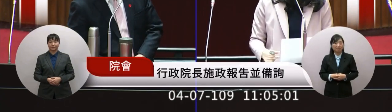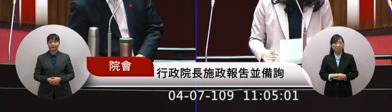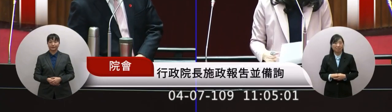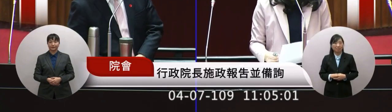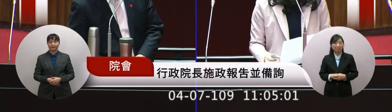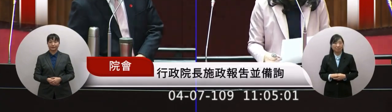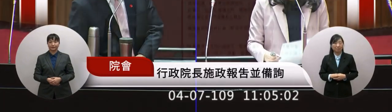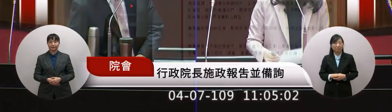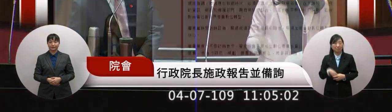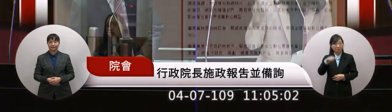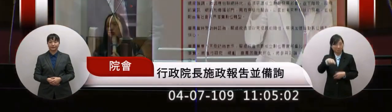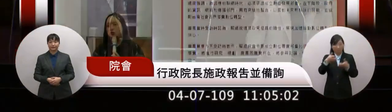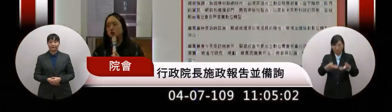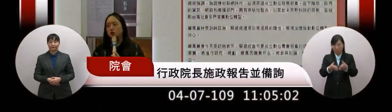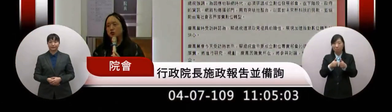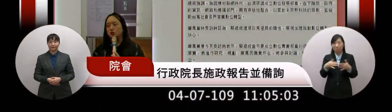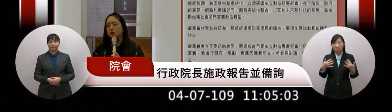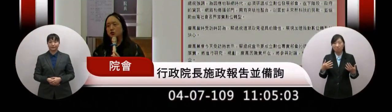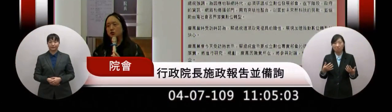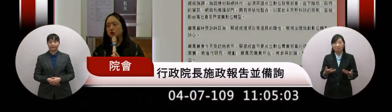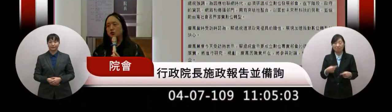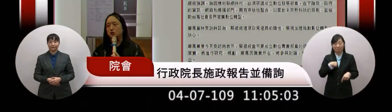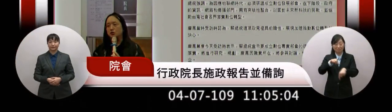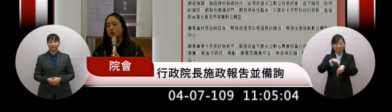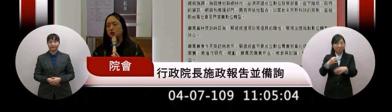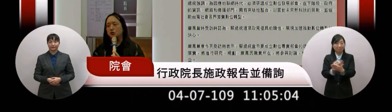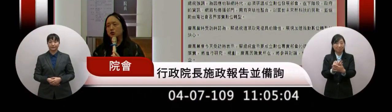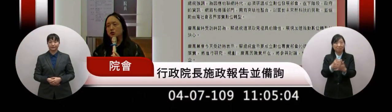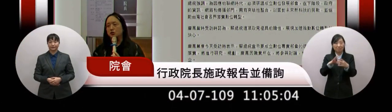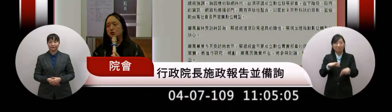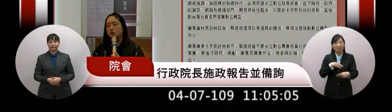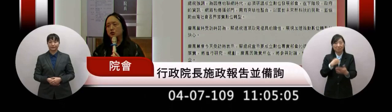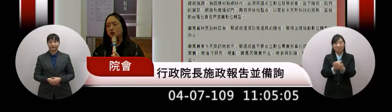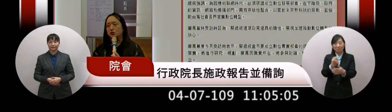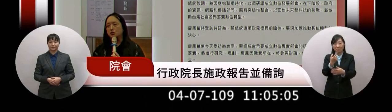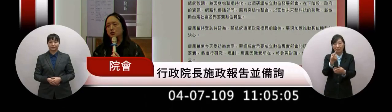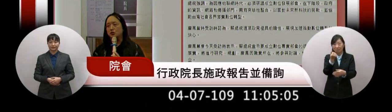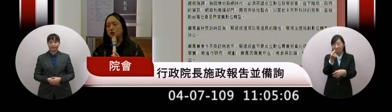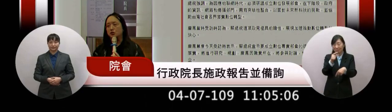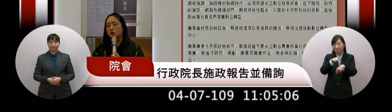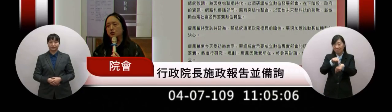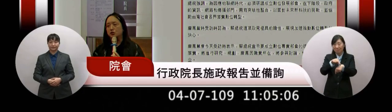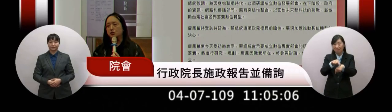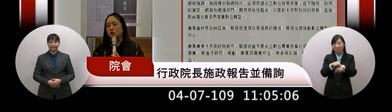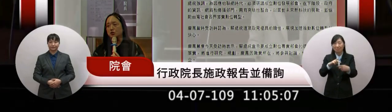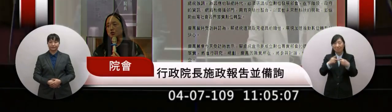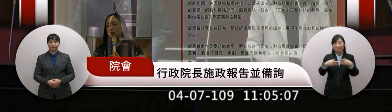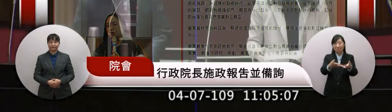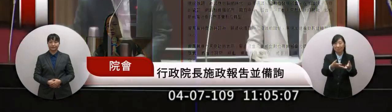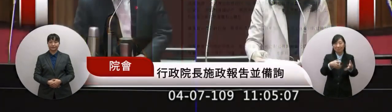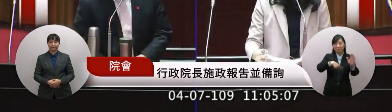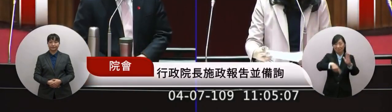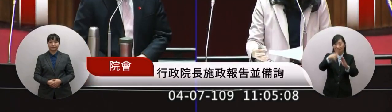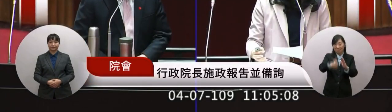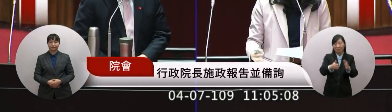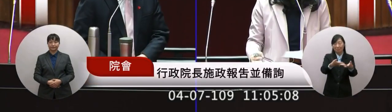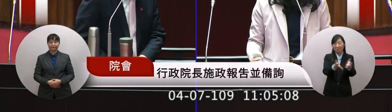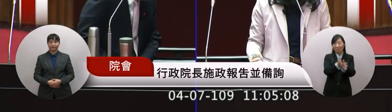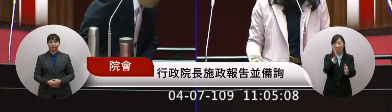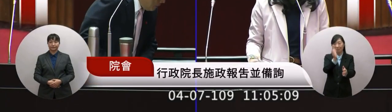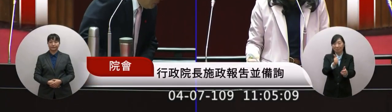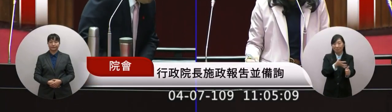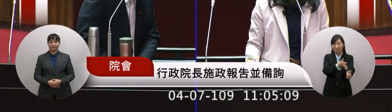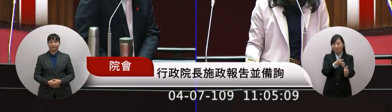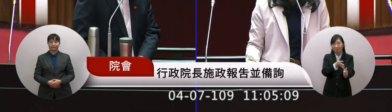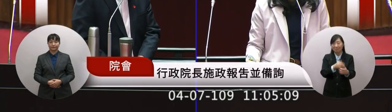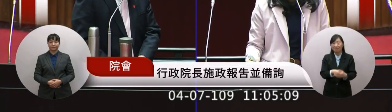好，这个是一个蛮重要问题，因为我看时间不够，所以我需要留一点点时间来跟就是院长跟部长请教这个部分哦。其实